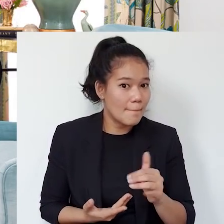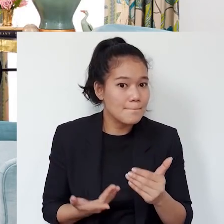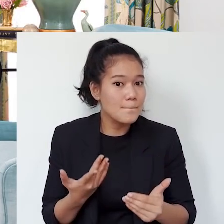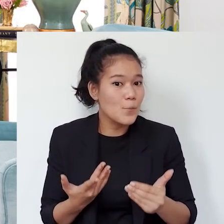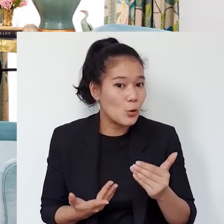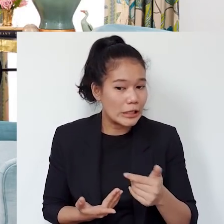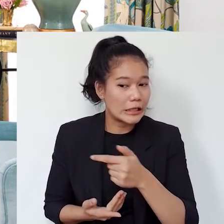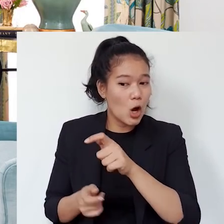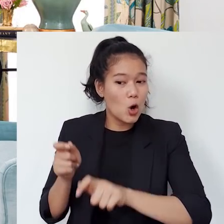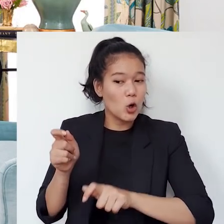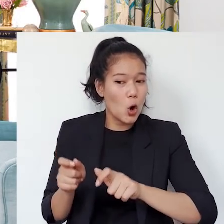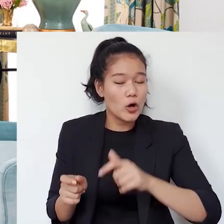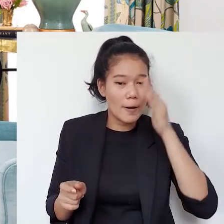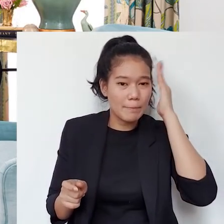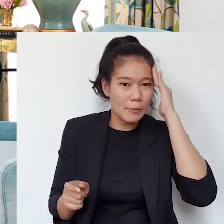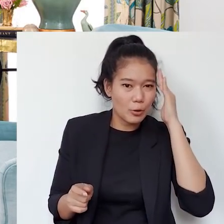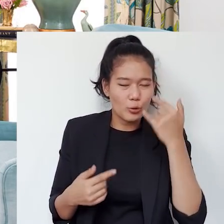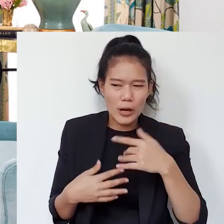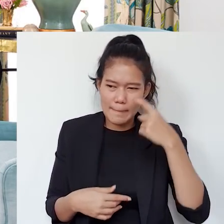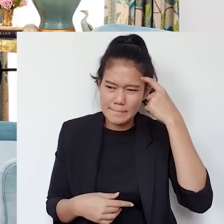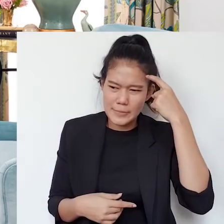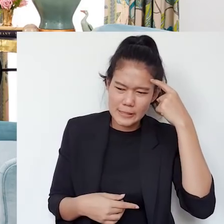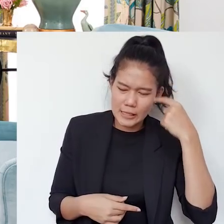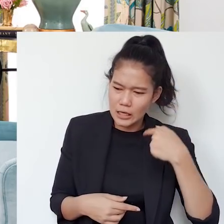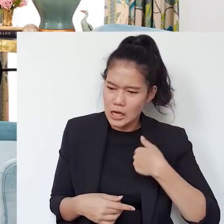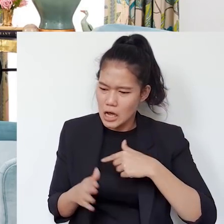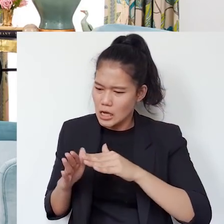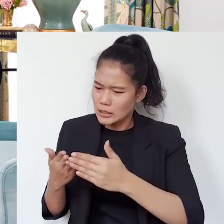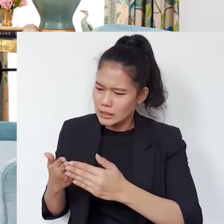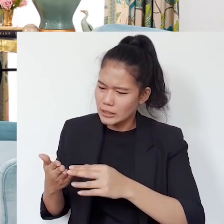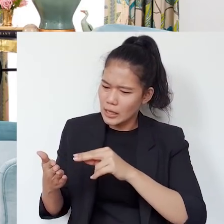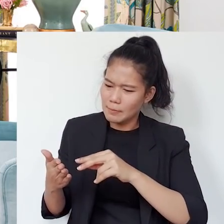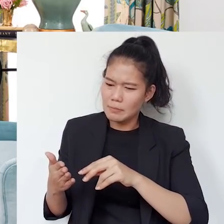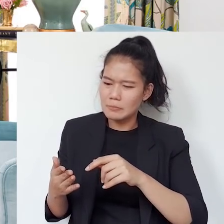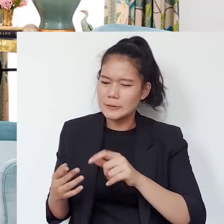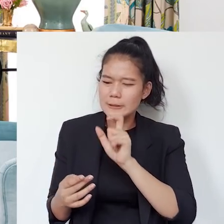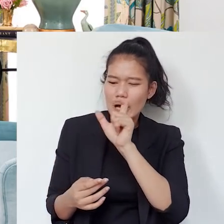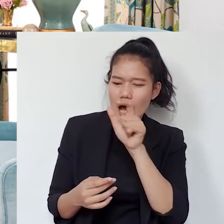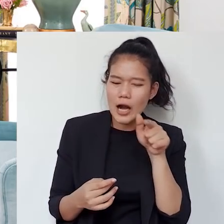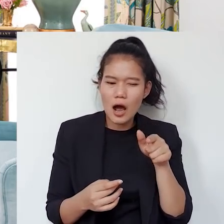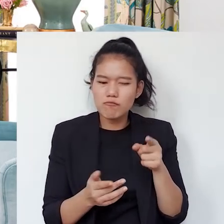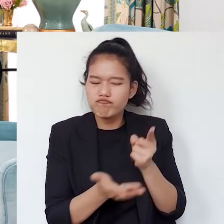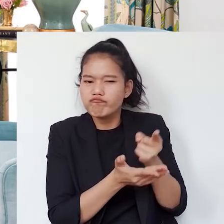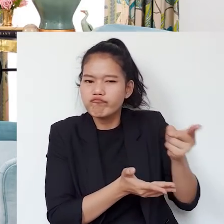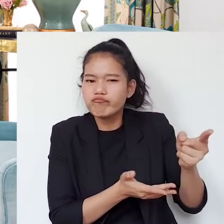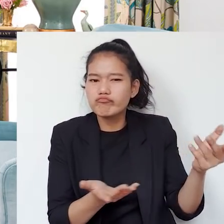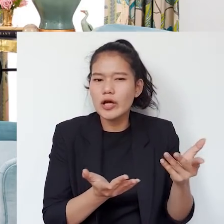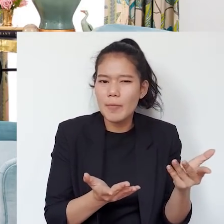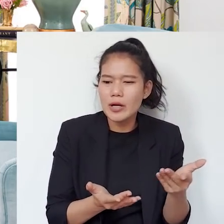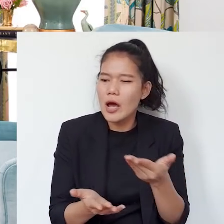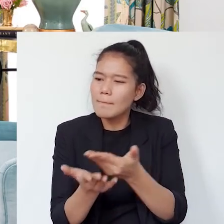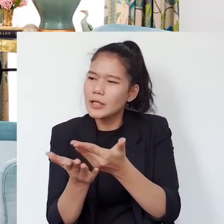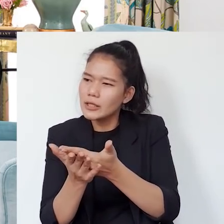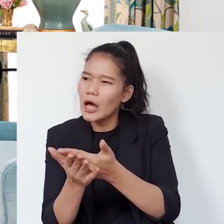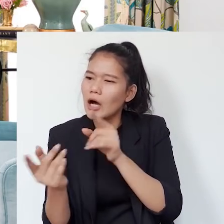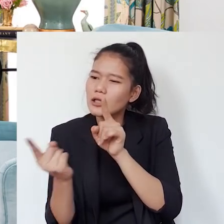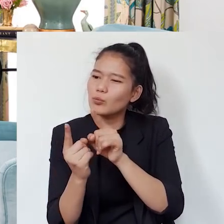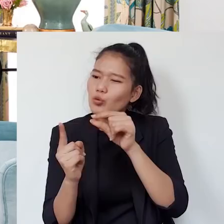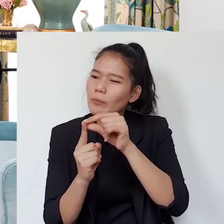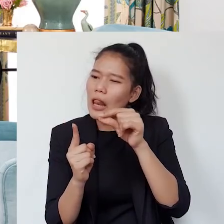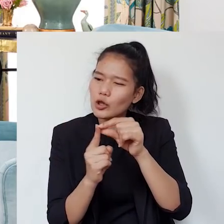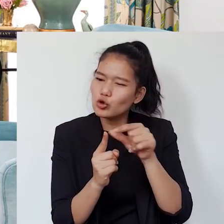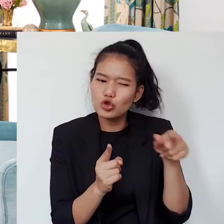mereka sudah memikirkan apa kita hukum, apa kita salib lagi, kita tuduh lagi menghujat Allah, minta lagi ke Pilatus supaya dia